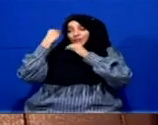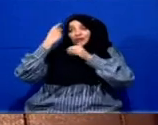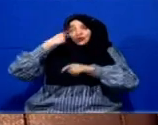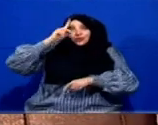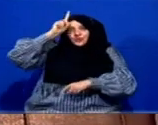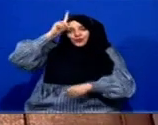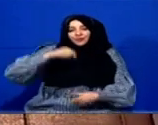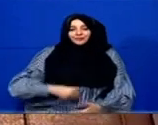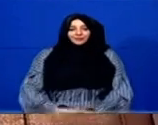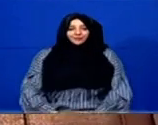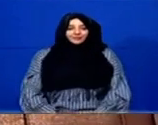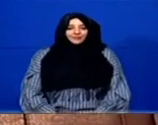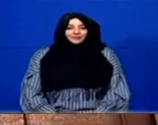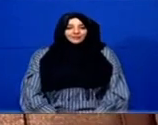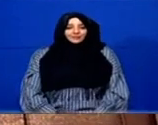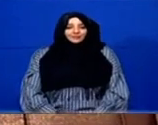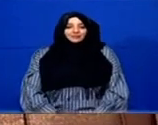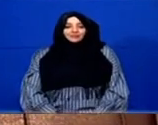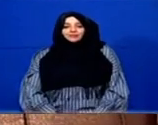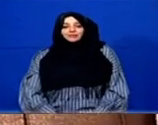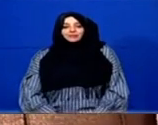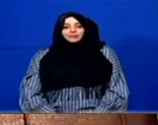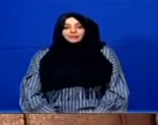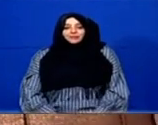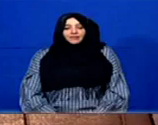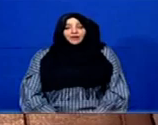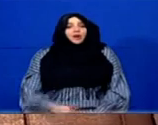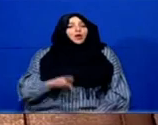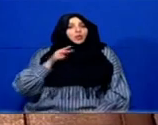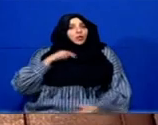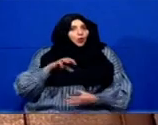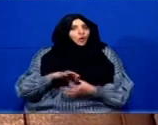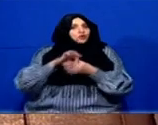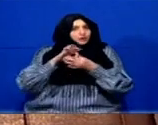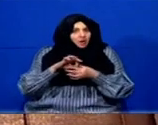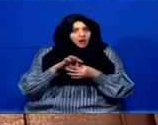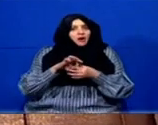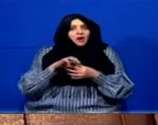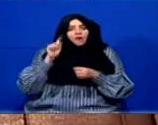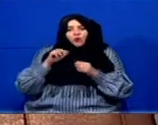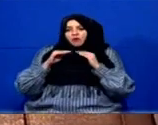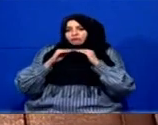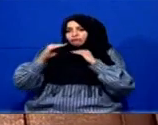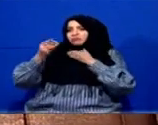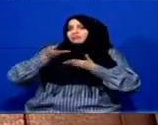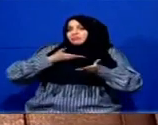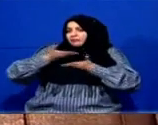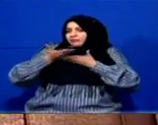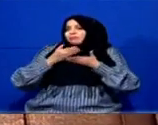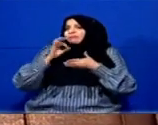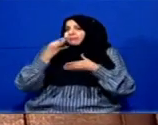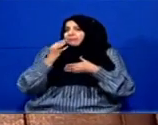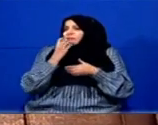الله والشريعه حريصه على استقرار المعاملات وحريصه